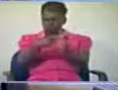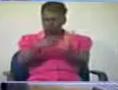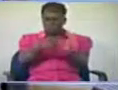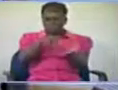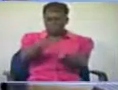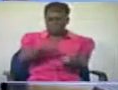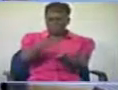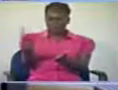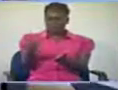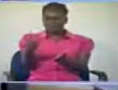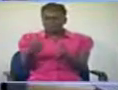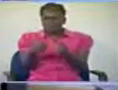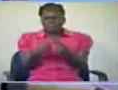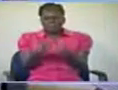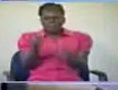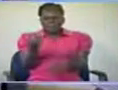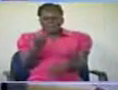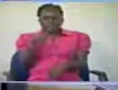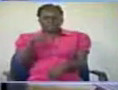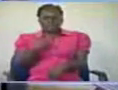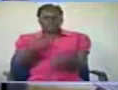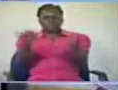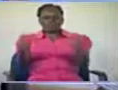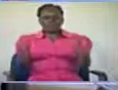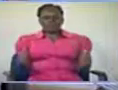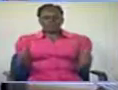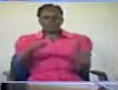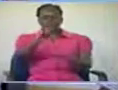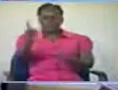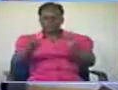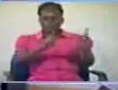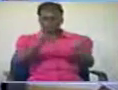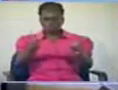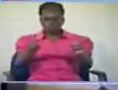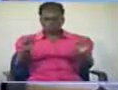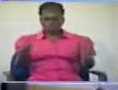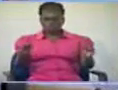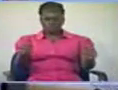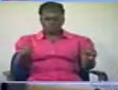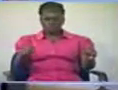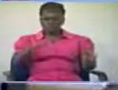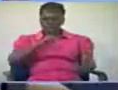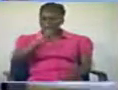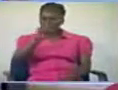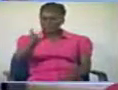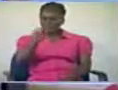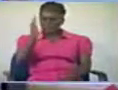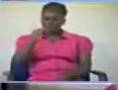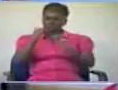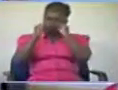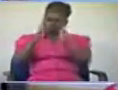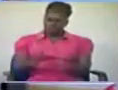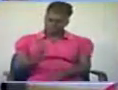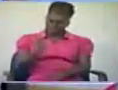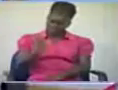Mm. Lakini hatujajiuliza maswali ambayo tungeweza kuyaweka kwenye mizani. Mwalimu huyu